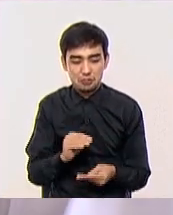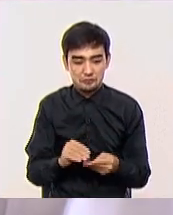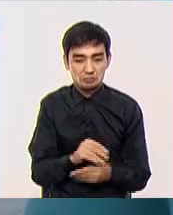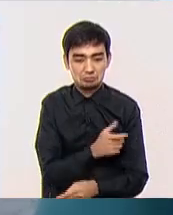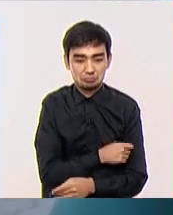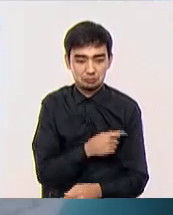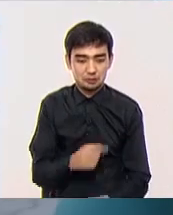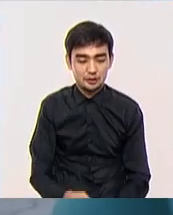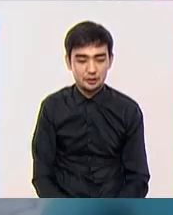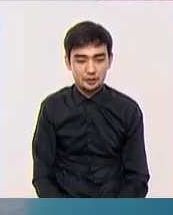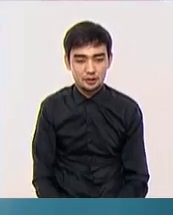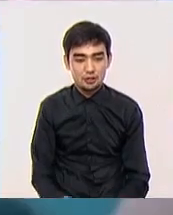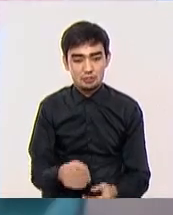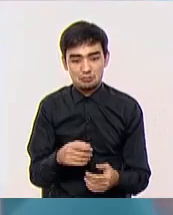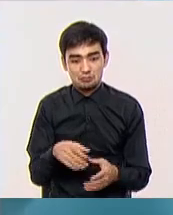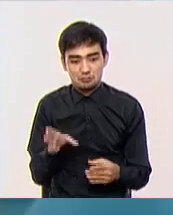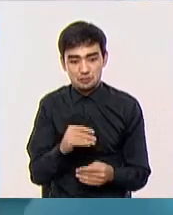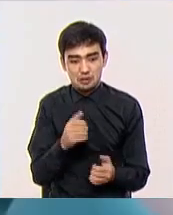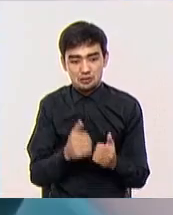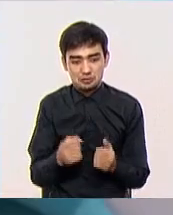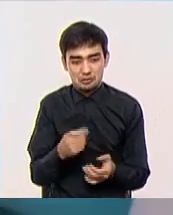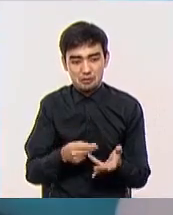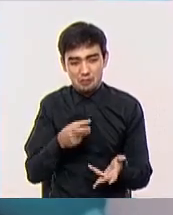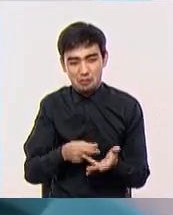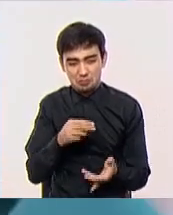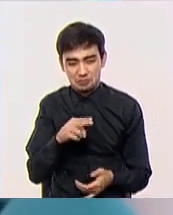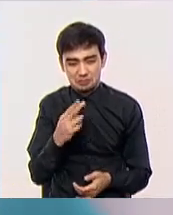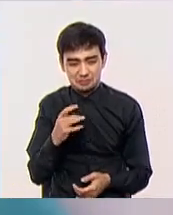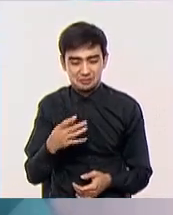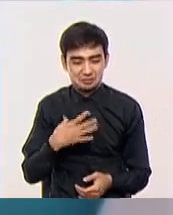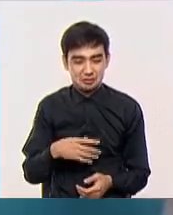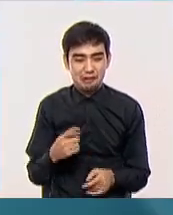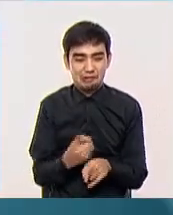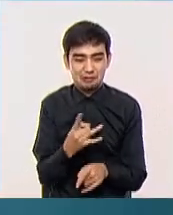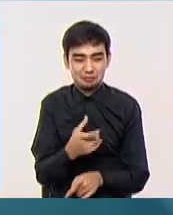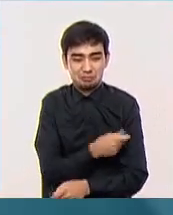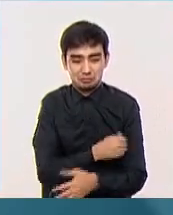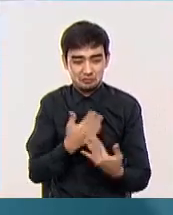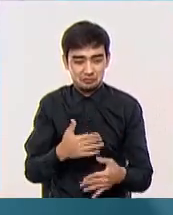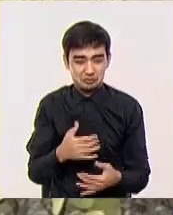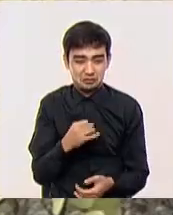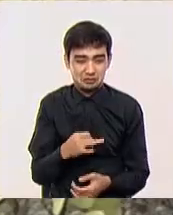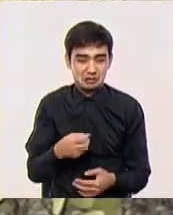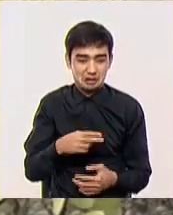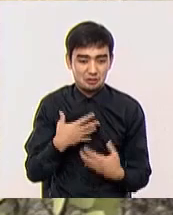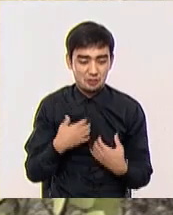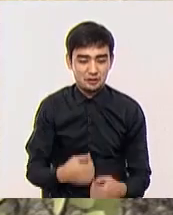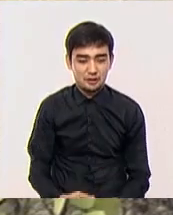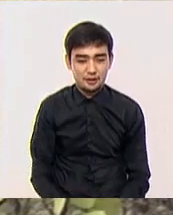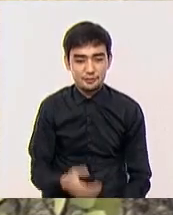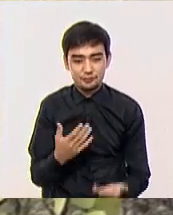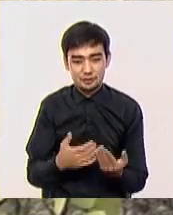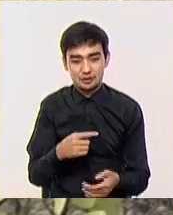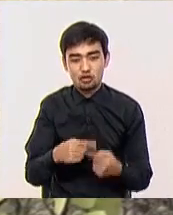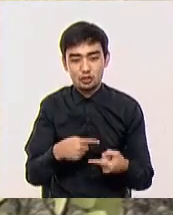ревакцинацию. Чем получать ПЦР каждую неделю, лучше получить один раз и как бы для здоровья. Если как бы